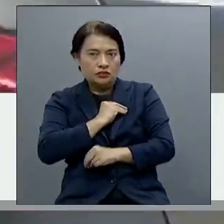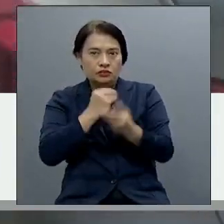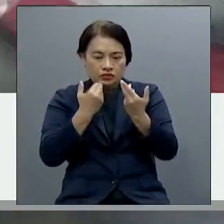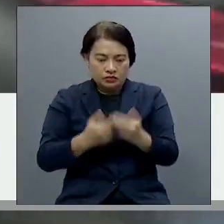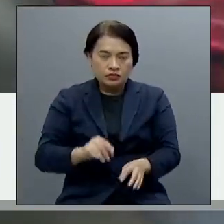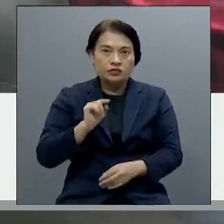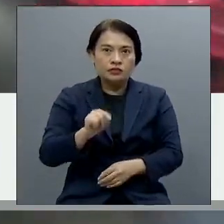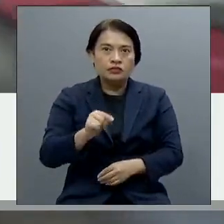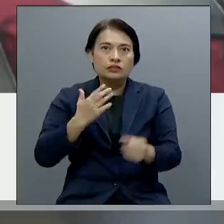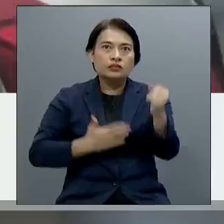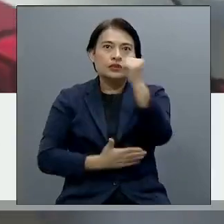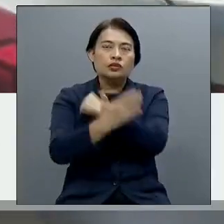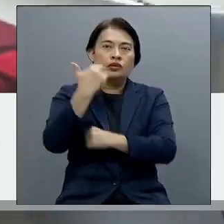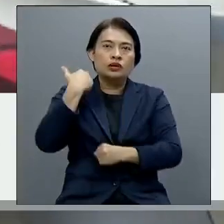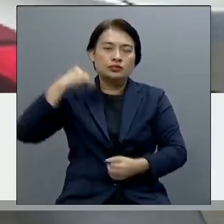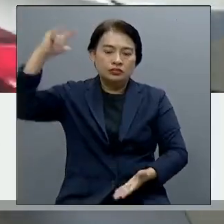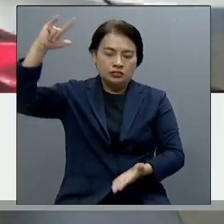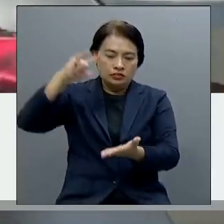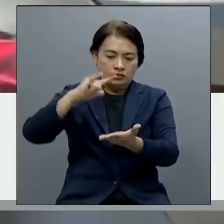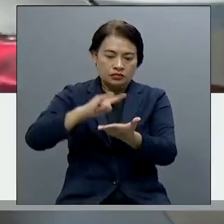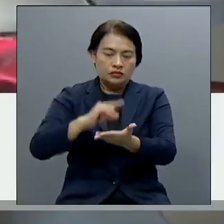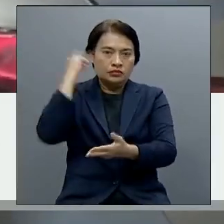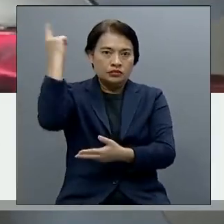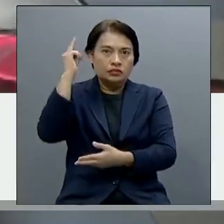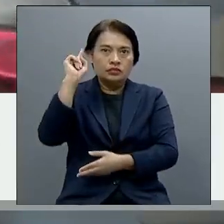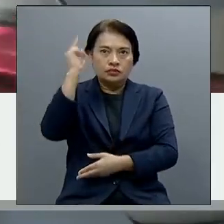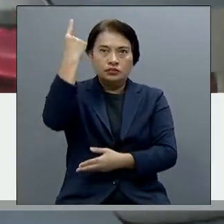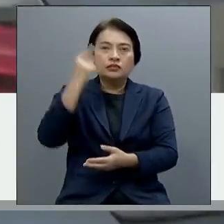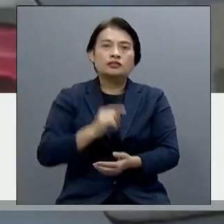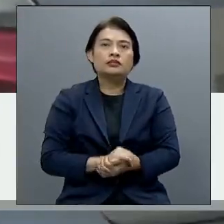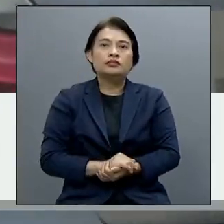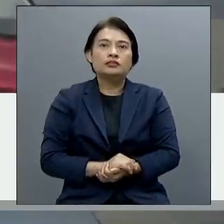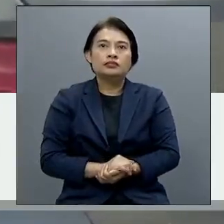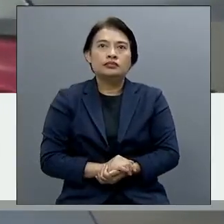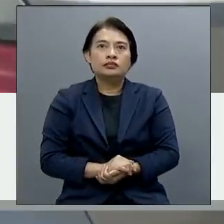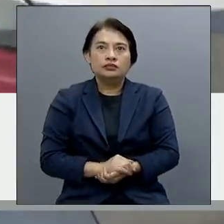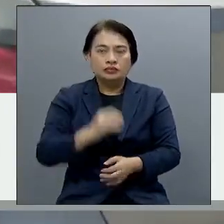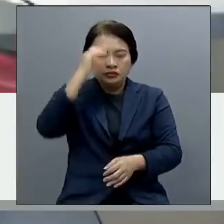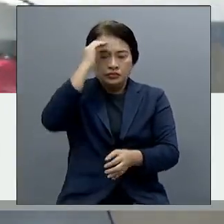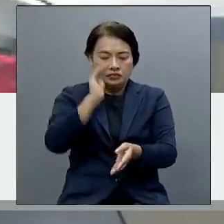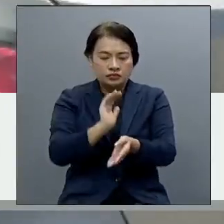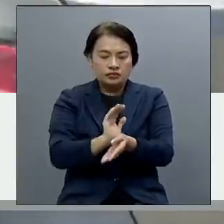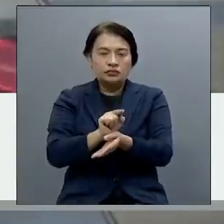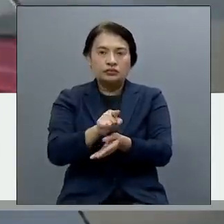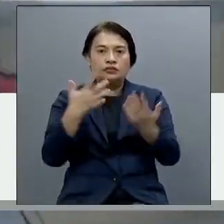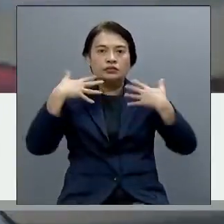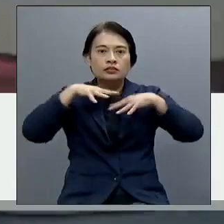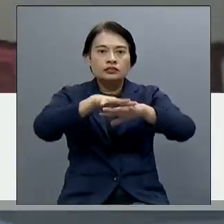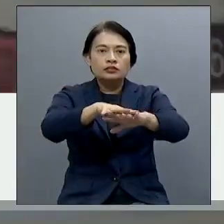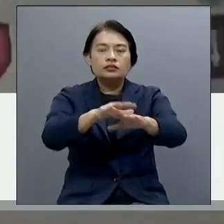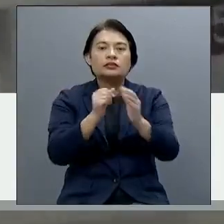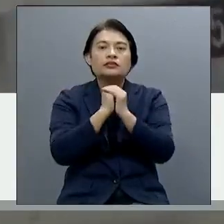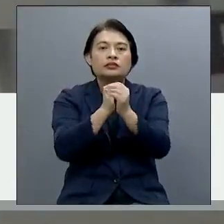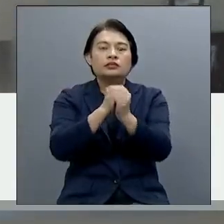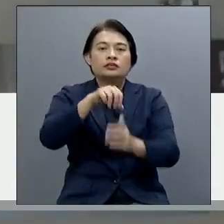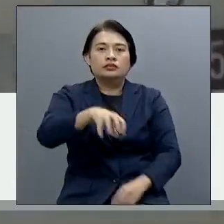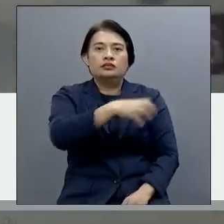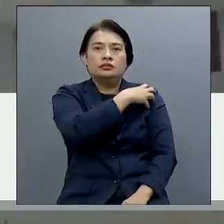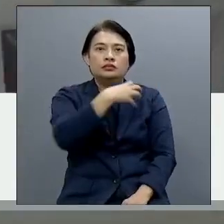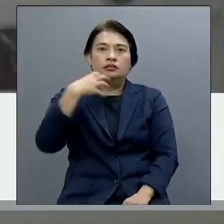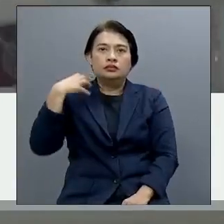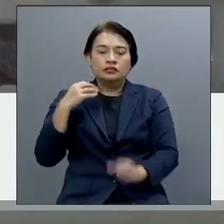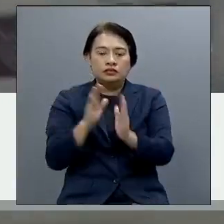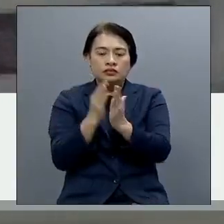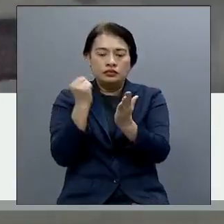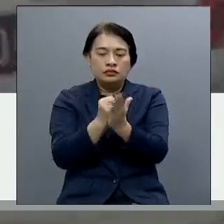ากมีโอกาสก็จะกลับมาเที่ยวประเทศไทยอีกขณะที่ตำรวจประสานไปยังสถานทูตจีนเพื่อออกหนังสือเดินทางเล่ม